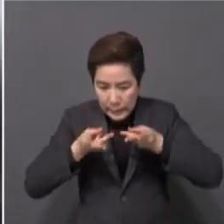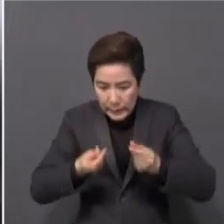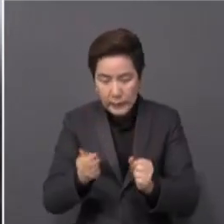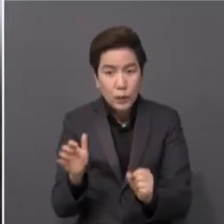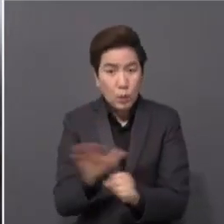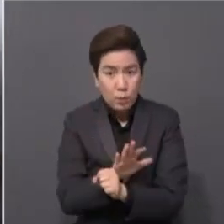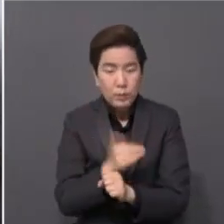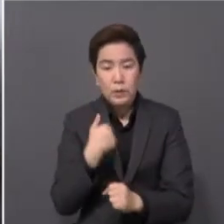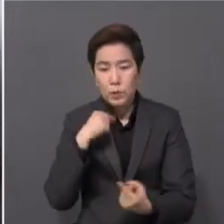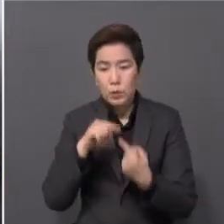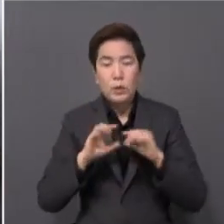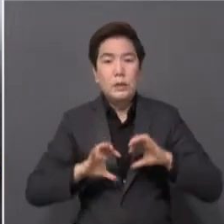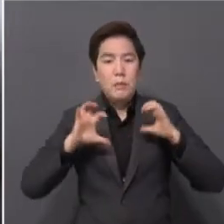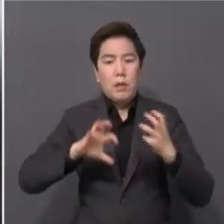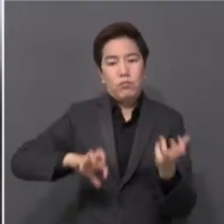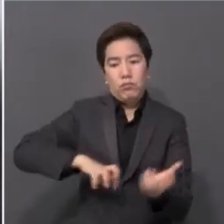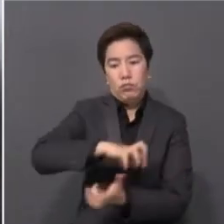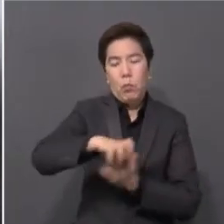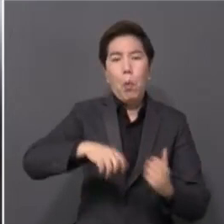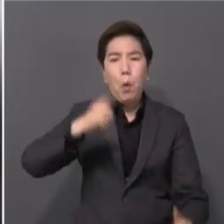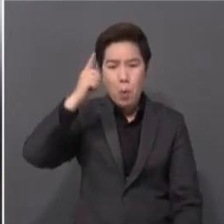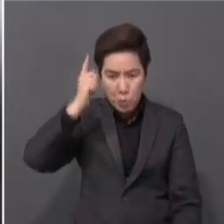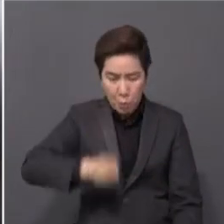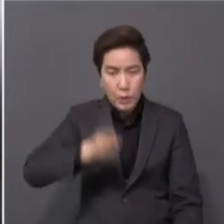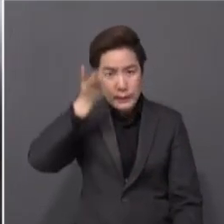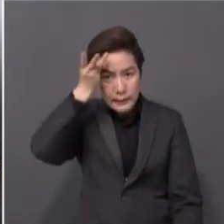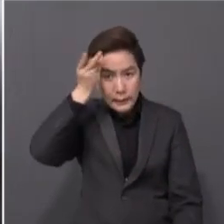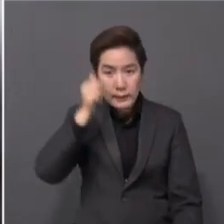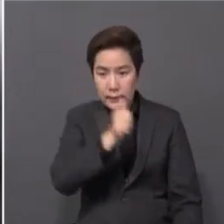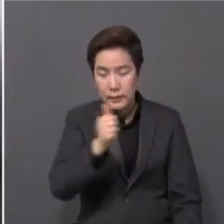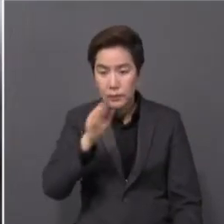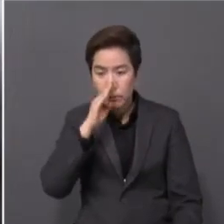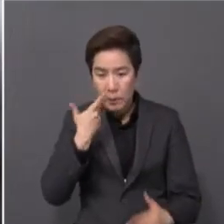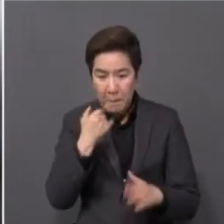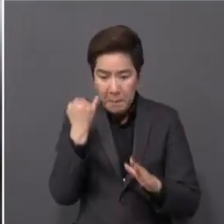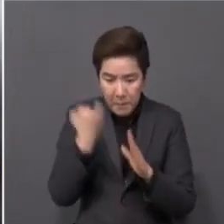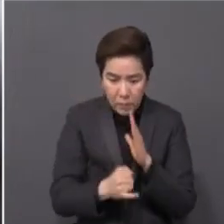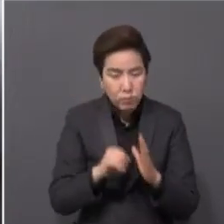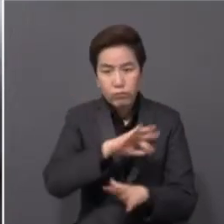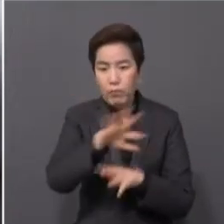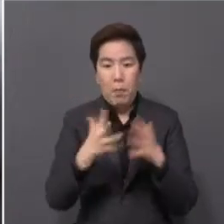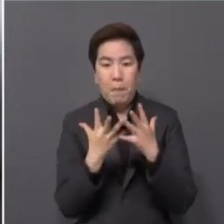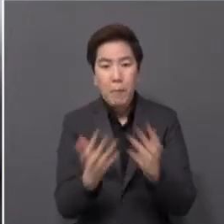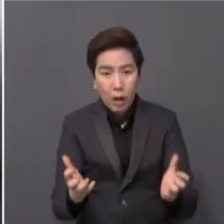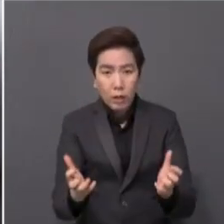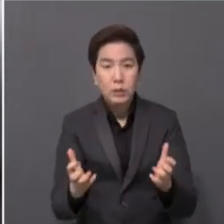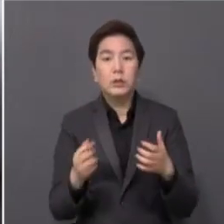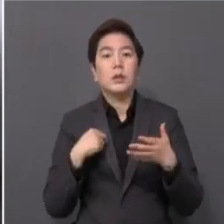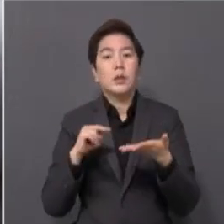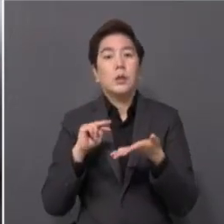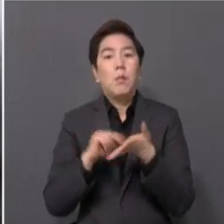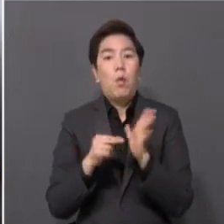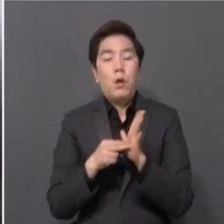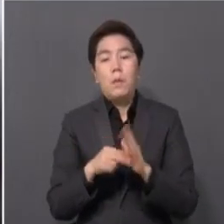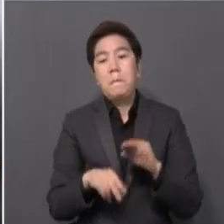โดยเฉพาะการเป็นรัฐบาลผสมยิ่งจะต้องระวังเป็นอย่างมากหากเกิดข้อผิดพลาดขึ้นมาก็จะพังไปด้วยกันทั้งหมดเรื่องมาตรา